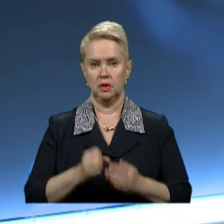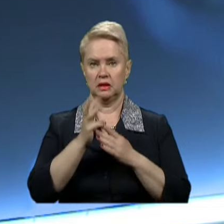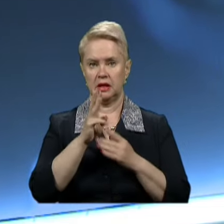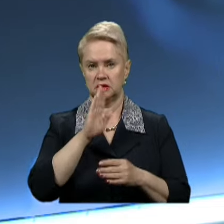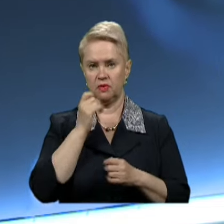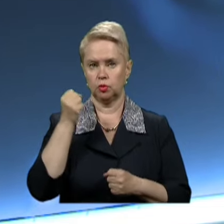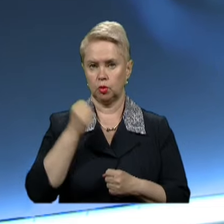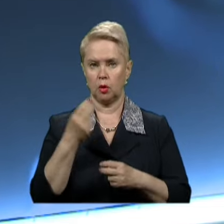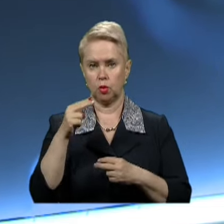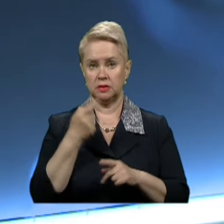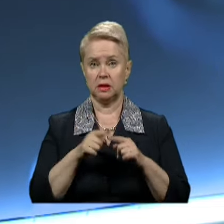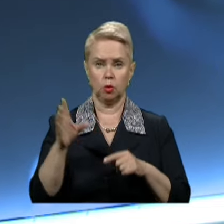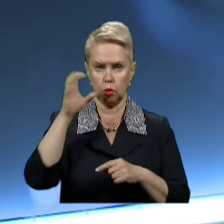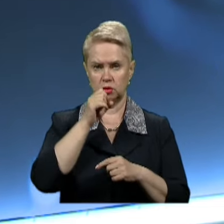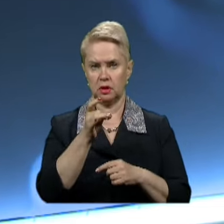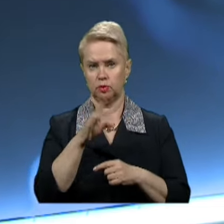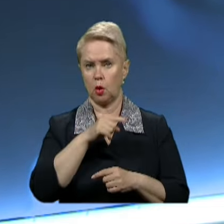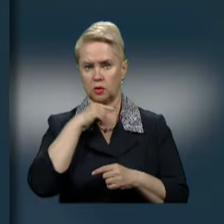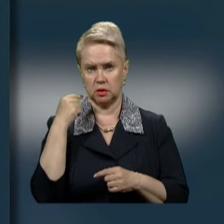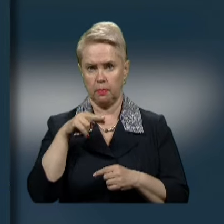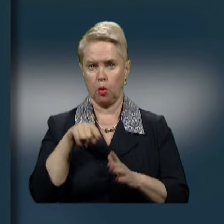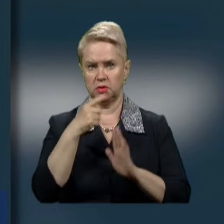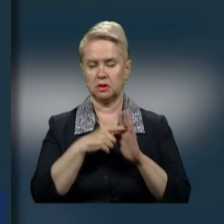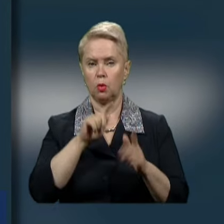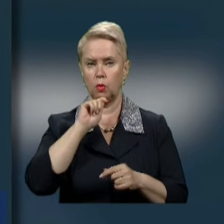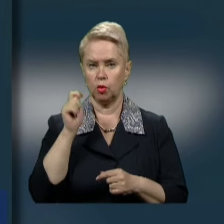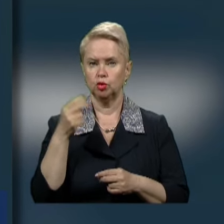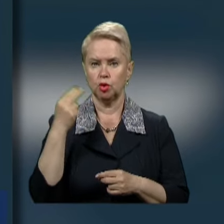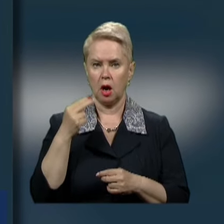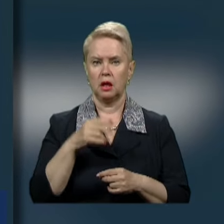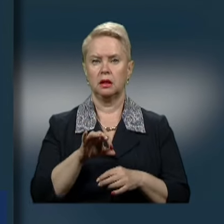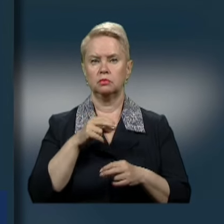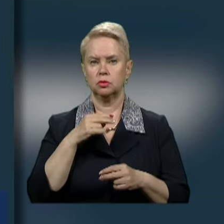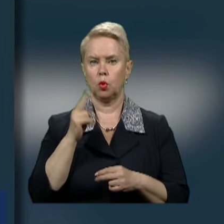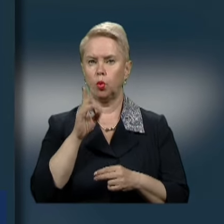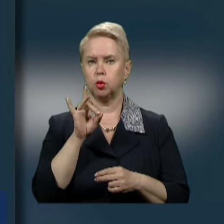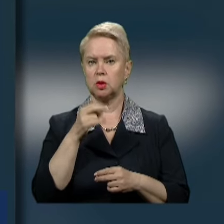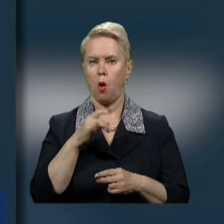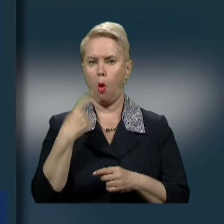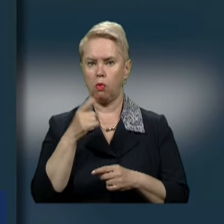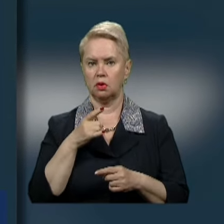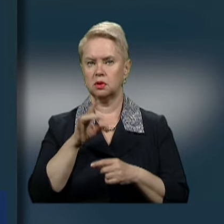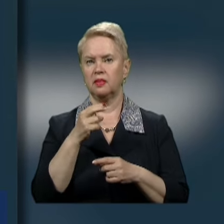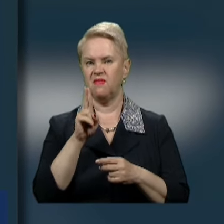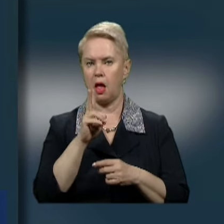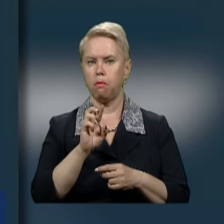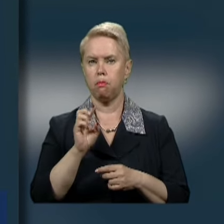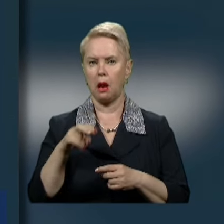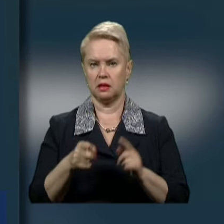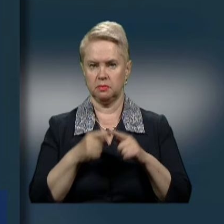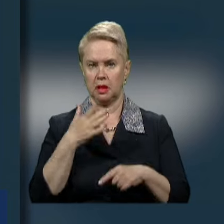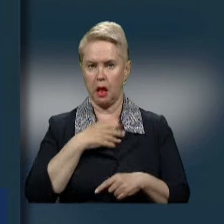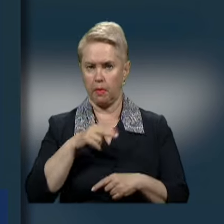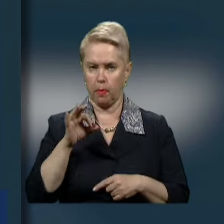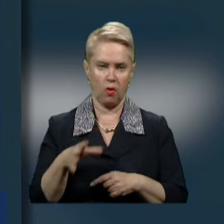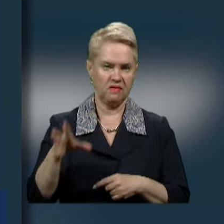13 ворожих ударних дронів цієї ночі запустили росіяни по містах України. Шахеди летіли з Курської області. 12 БПЛА збила наша